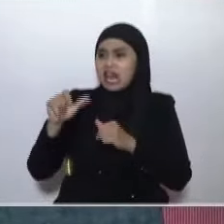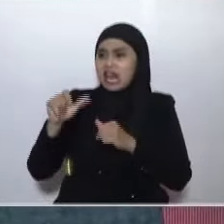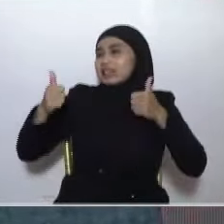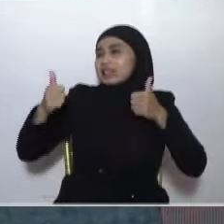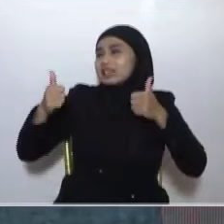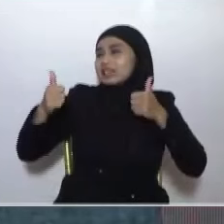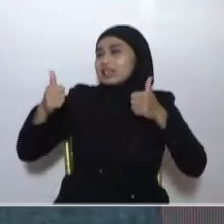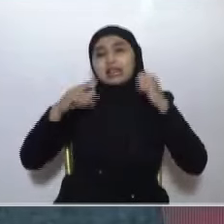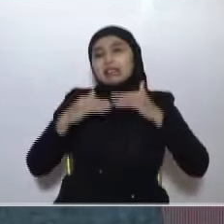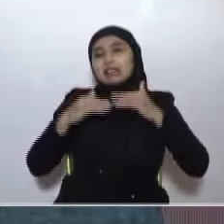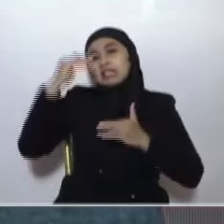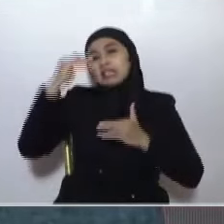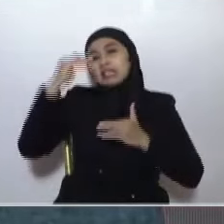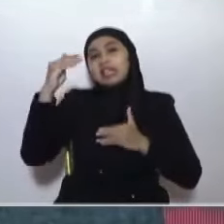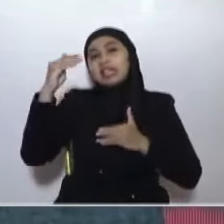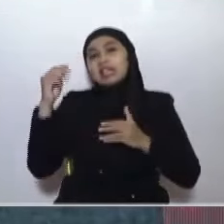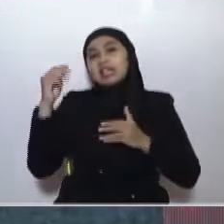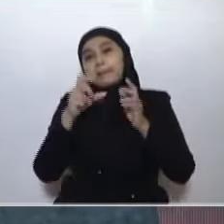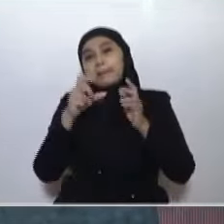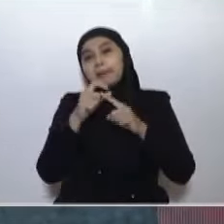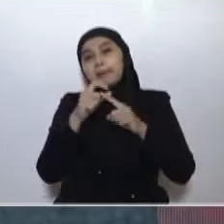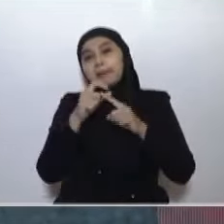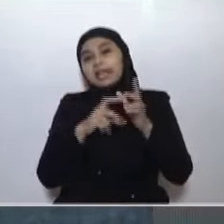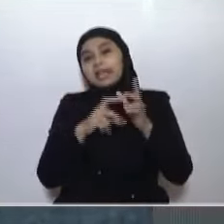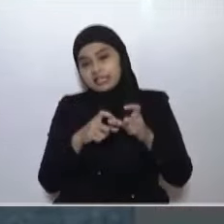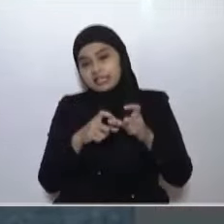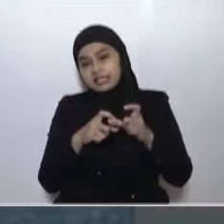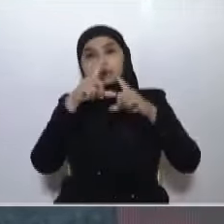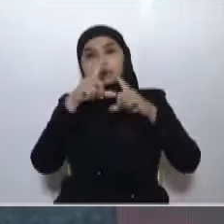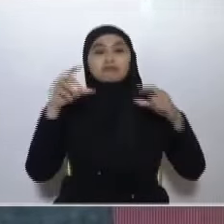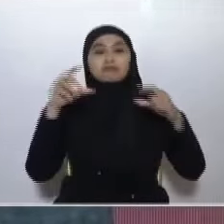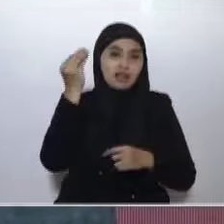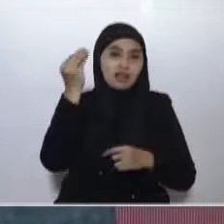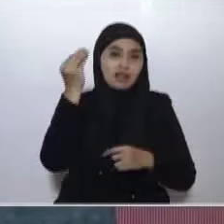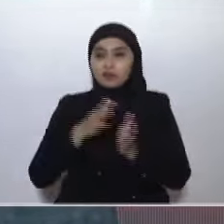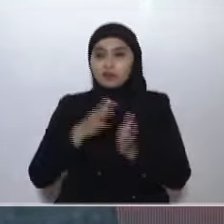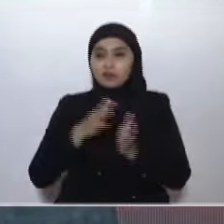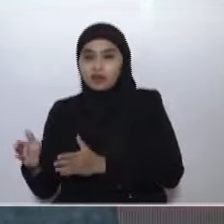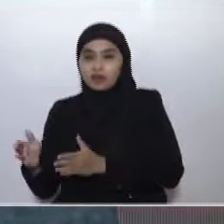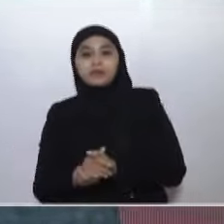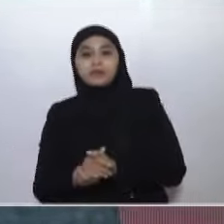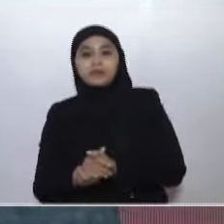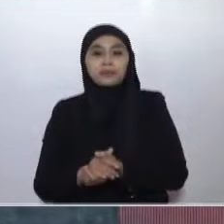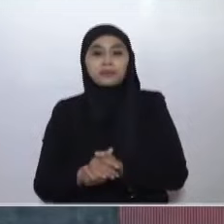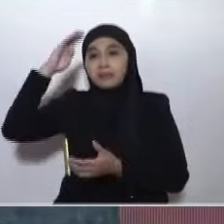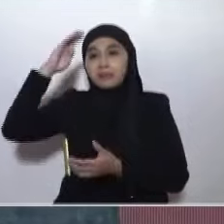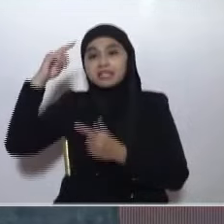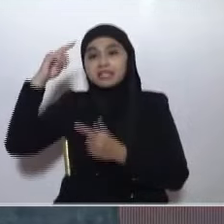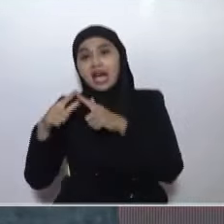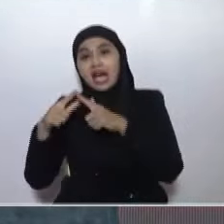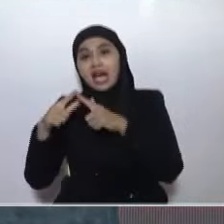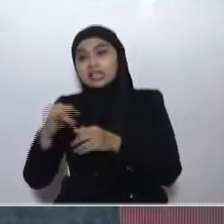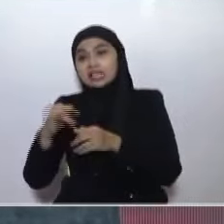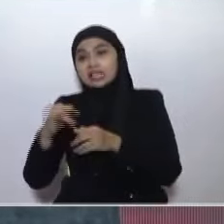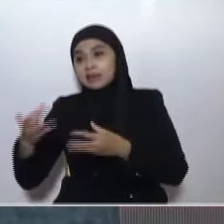Tengah ada Mas ALvin anak yatim seorang pemolung di Sragen yang berhasil diterima S2 di Universitas Gajah Mada untuk